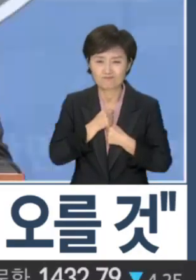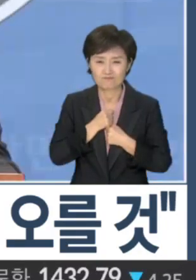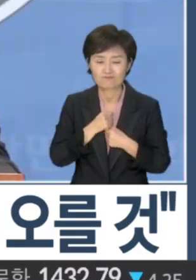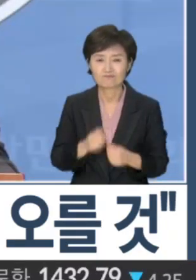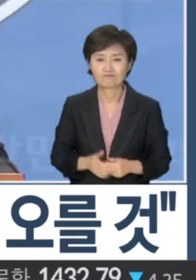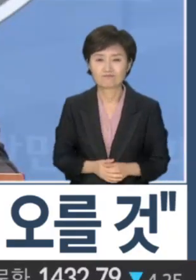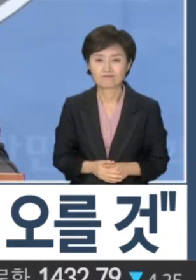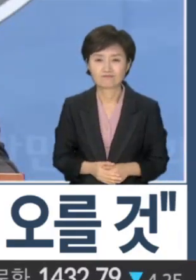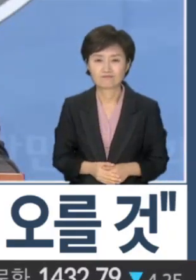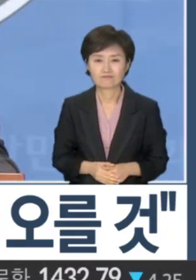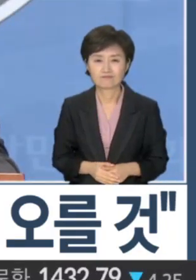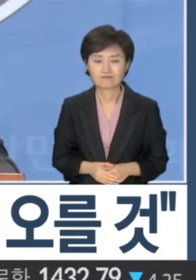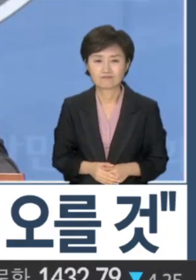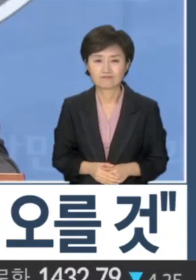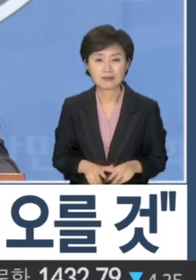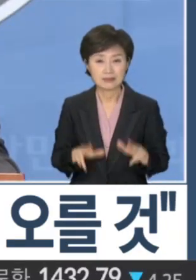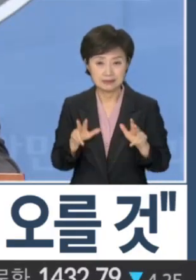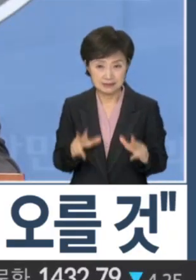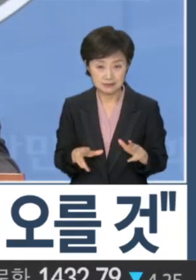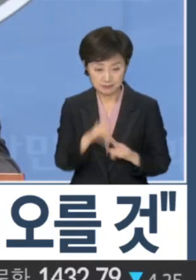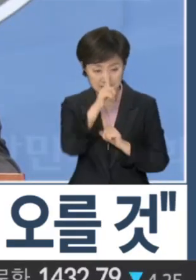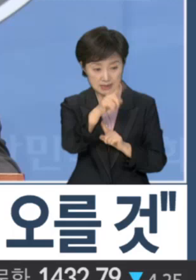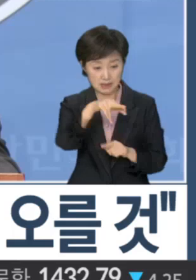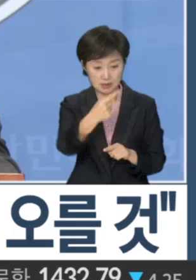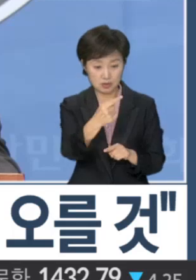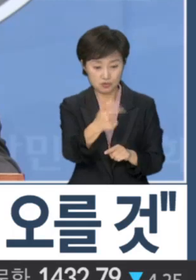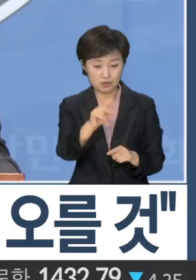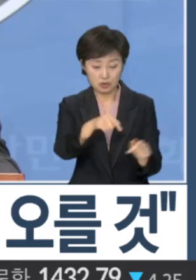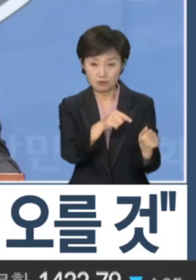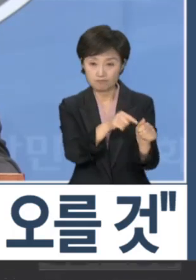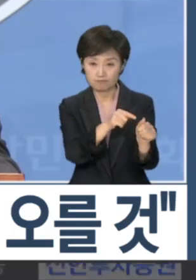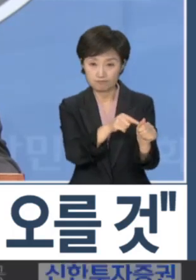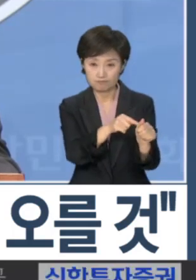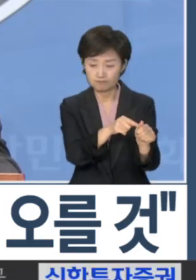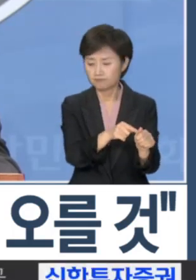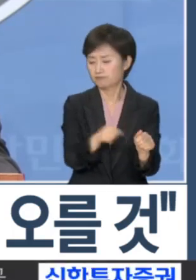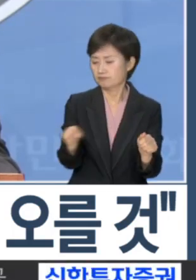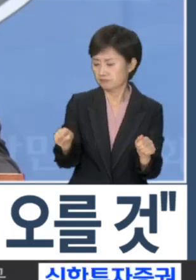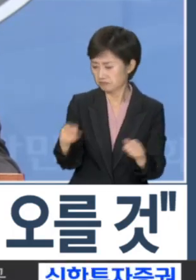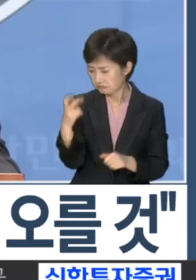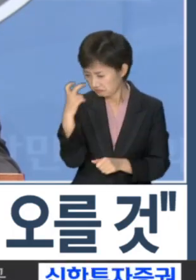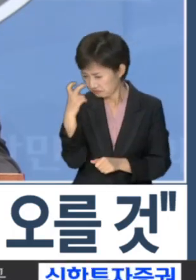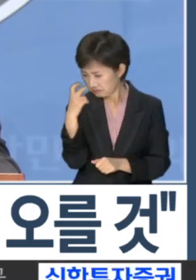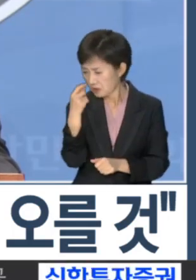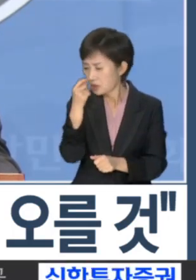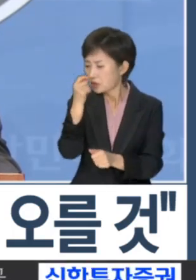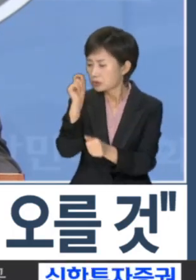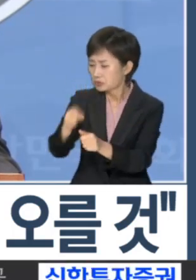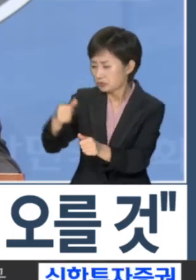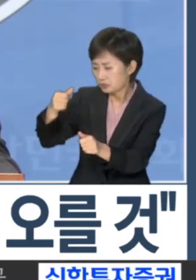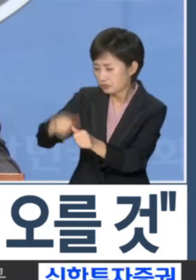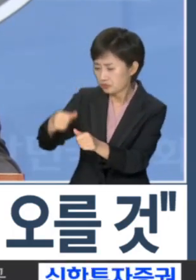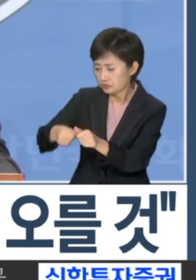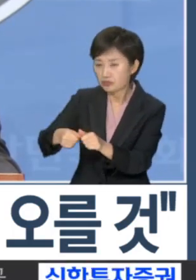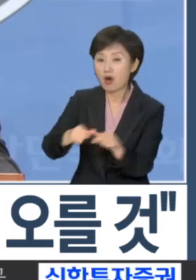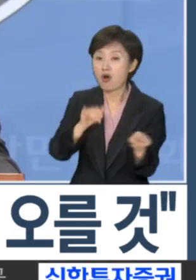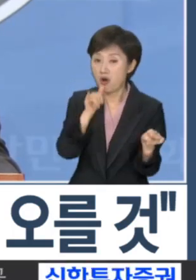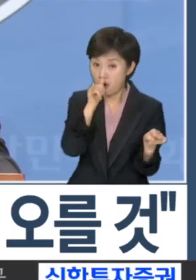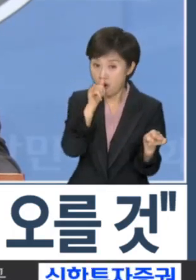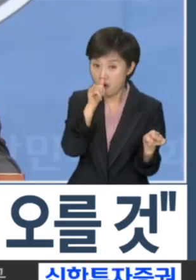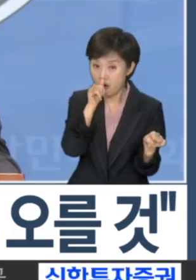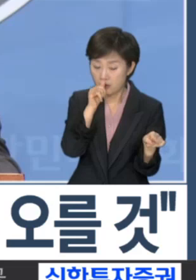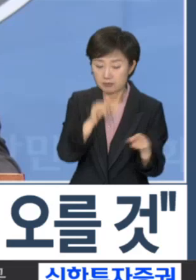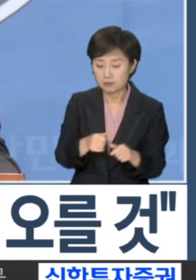싶다는 말씀을 드립니다. 지금은 이전 대표가 사실 당을 향해서 굉장히 가진 쓴소리를 내어놓고 있는 상태이기 때문에